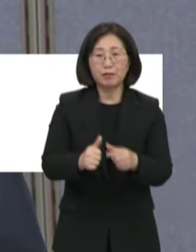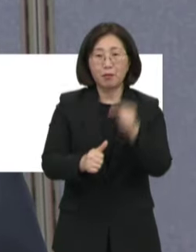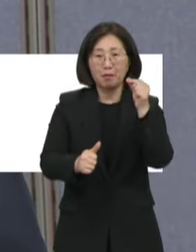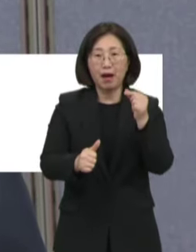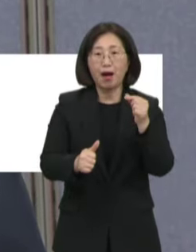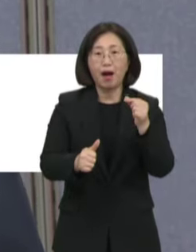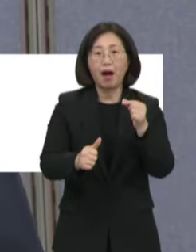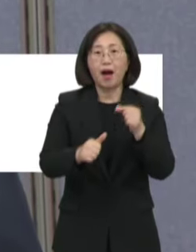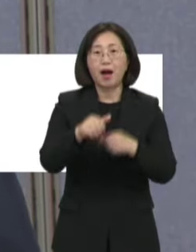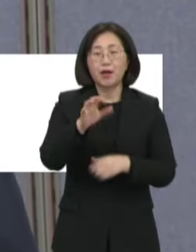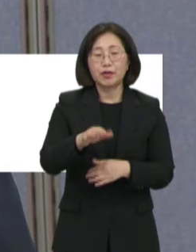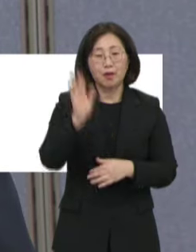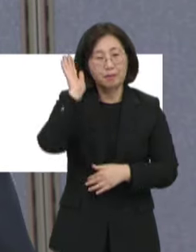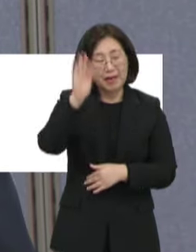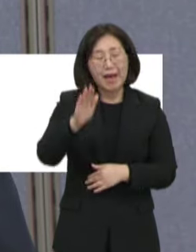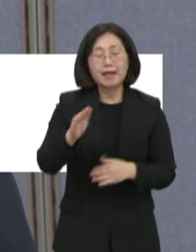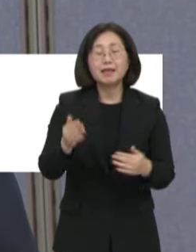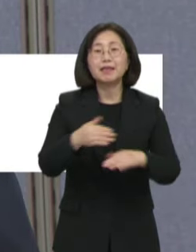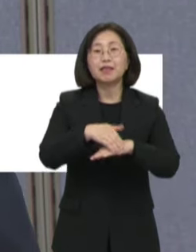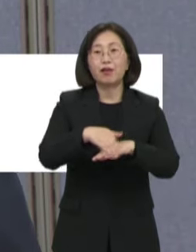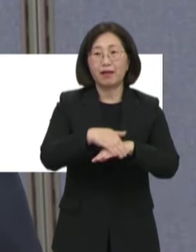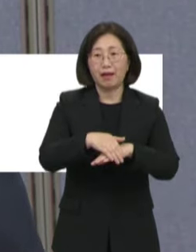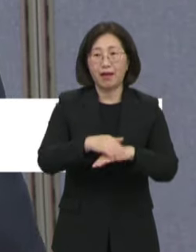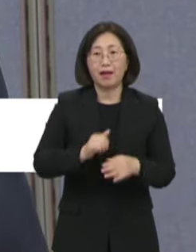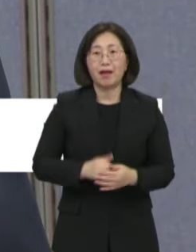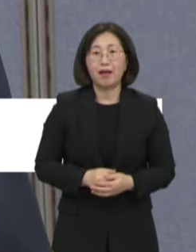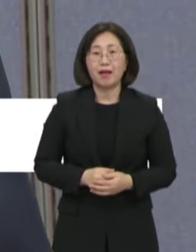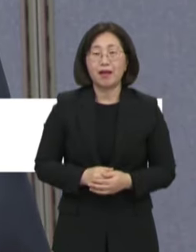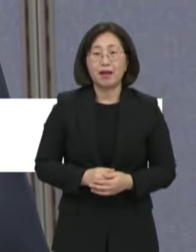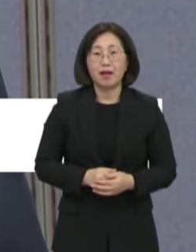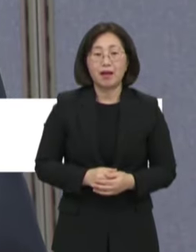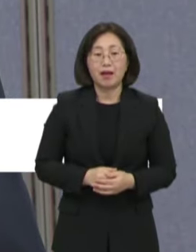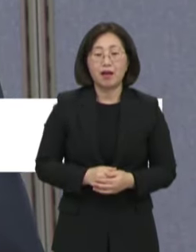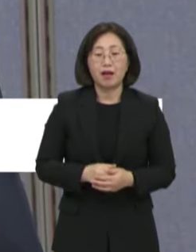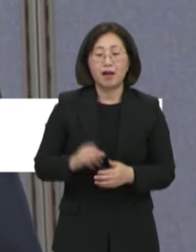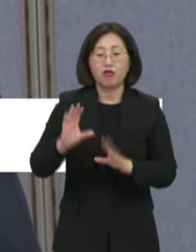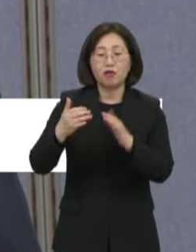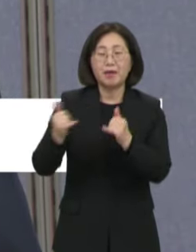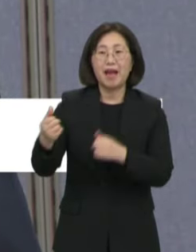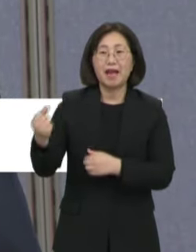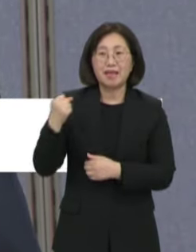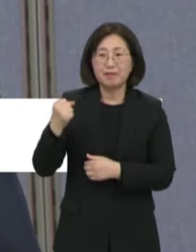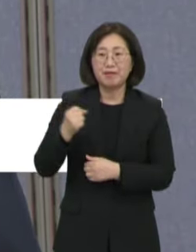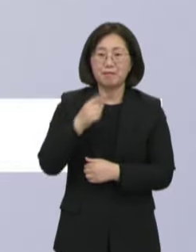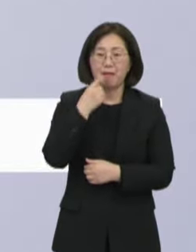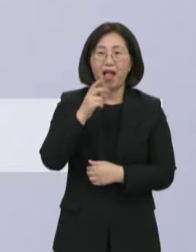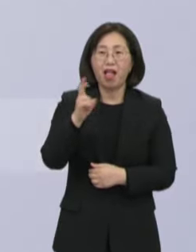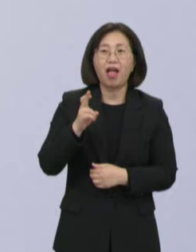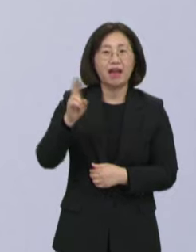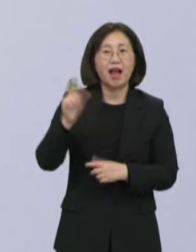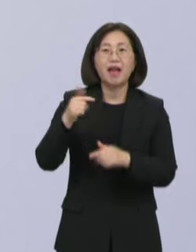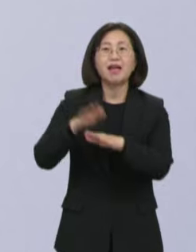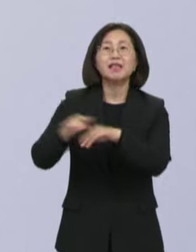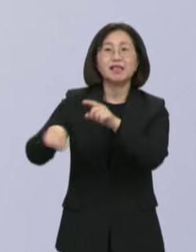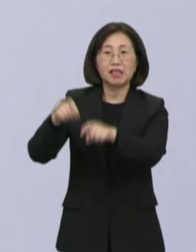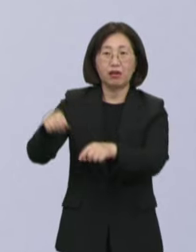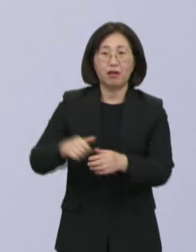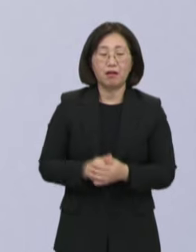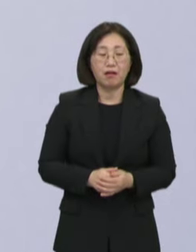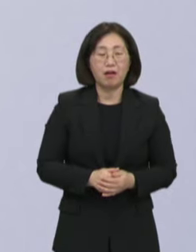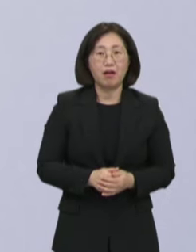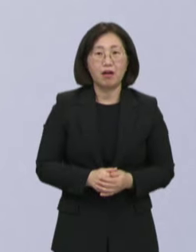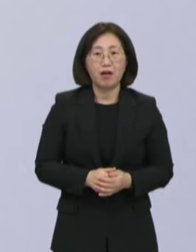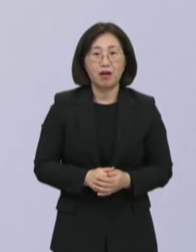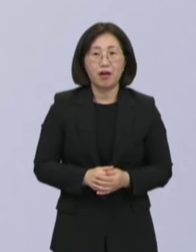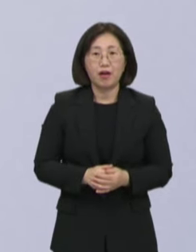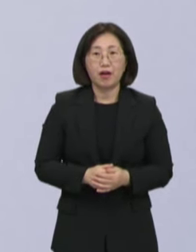서천의 미래를 설계해야 됩니다. 여당의 공약은 그냥 약속이 아니라 실천입니다. 장 후보의